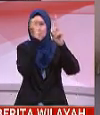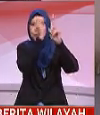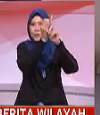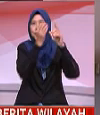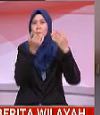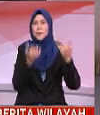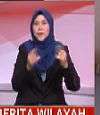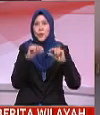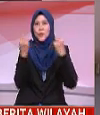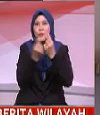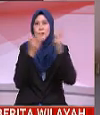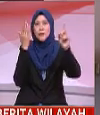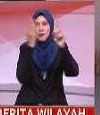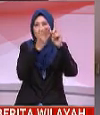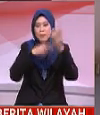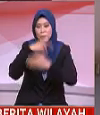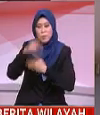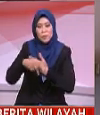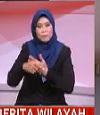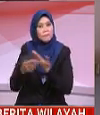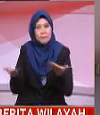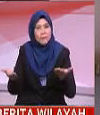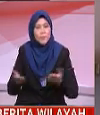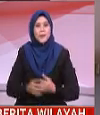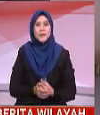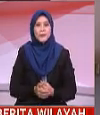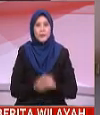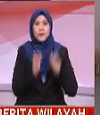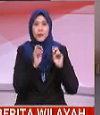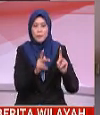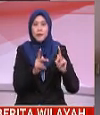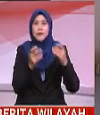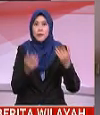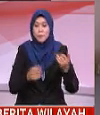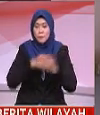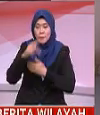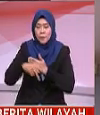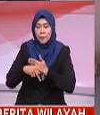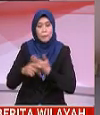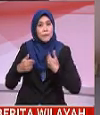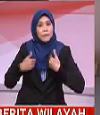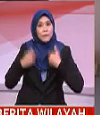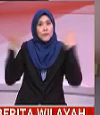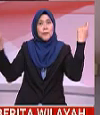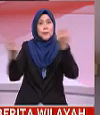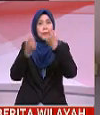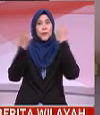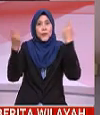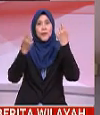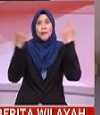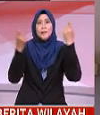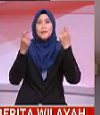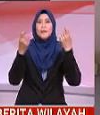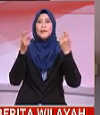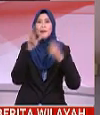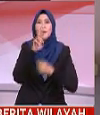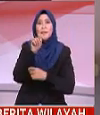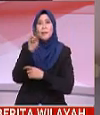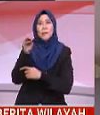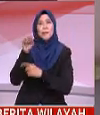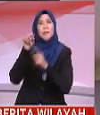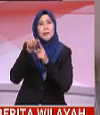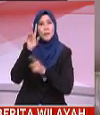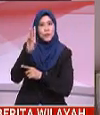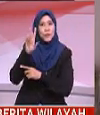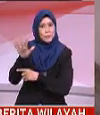serta golongan sasar untuk program ini, Puan. Okey, program ini diadakan bersempena dengan sambutan ulang tahun RTM